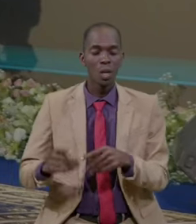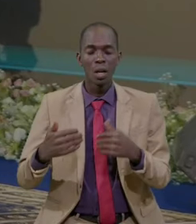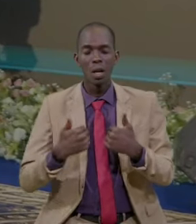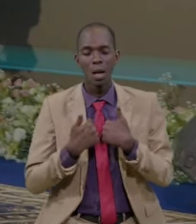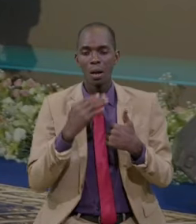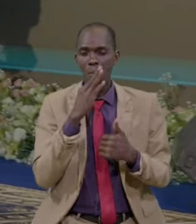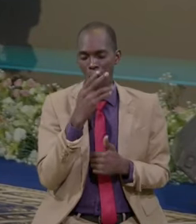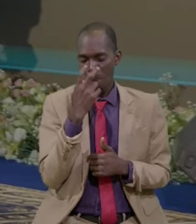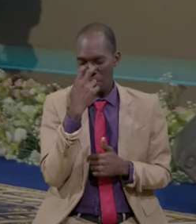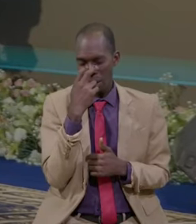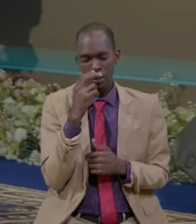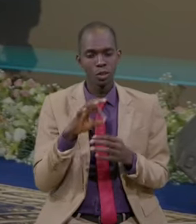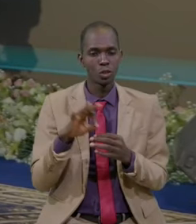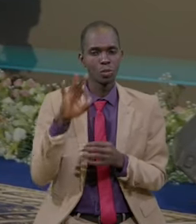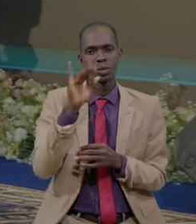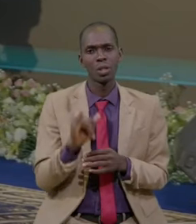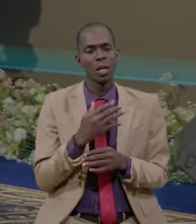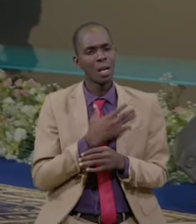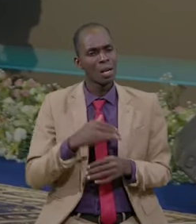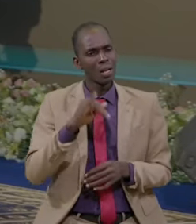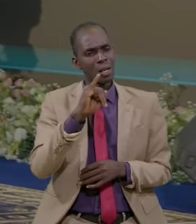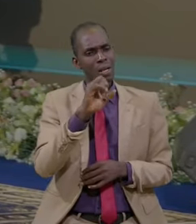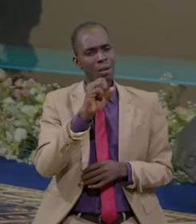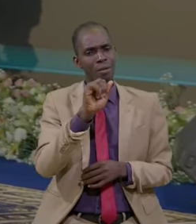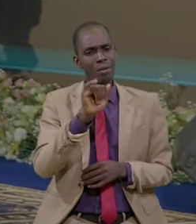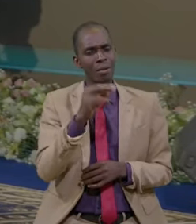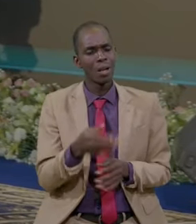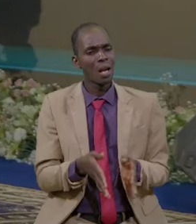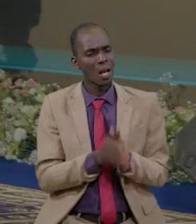Et Isaïe a demandé, qui est aveugle comme mon serviteur?